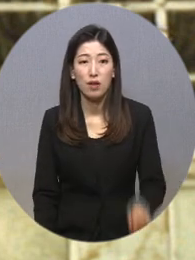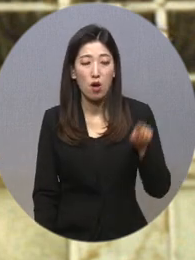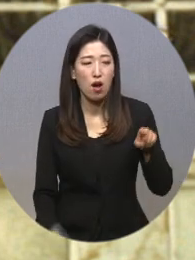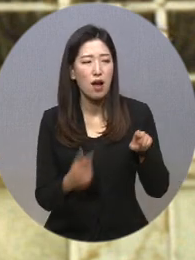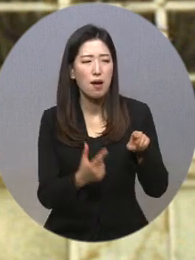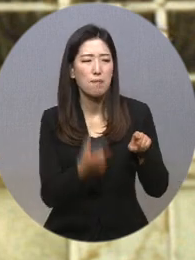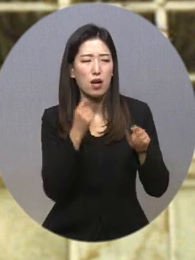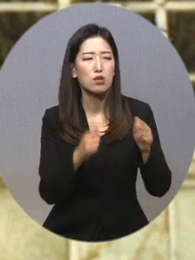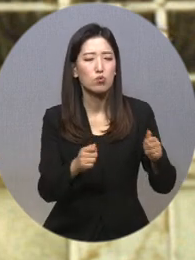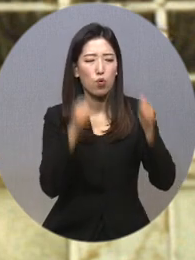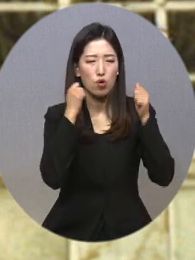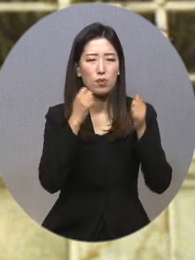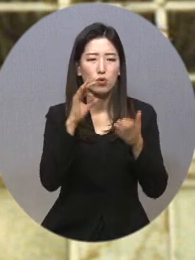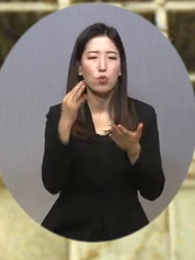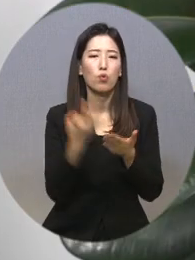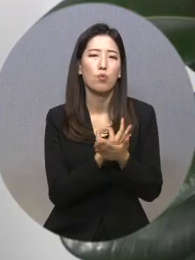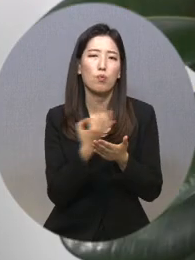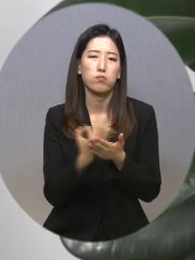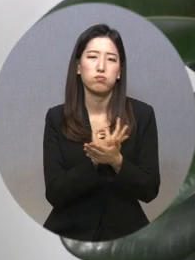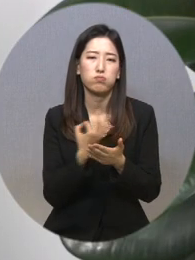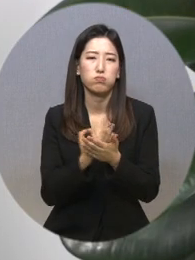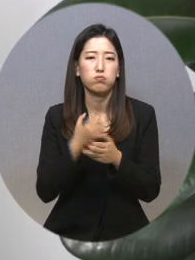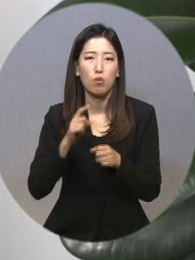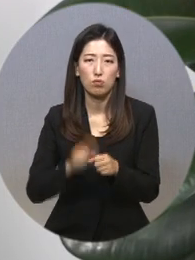졸업을 해서 돈을 벌어야 됐기 때문이겠죠?